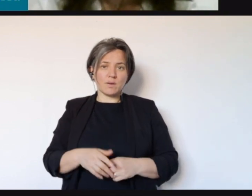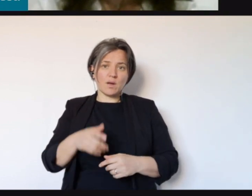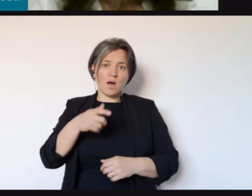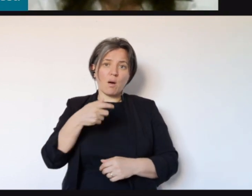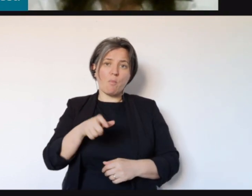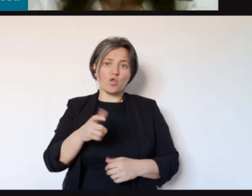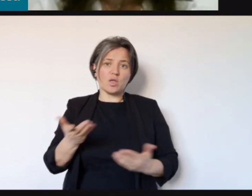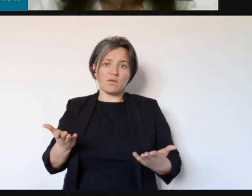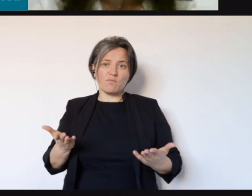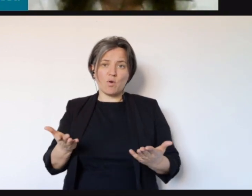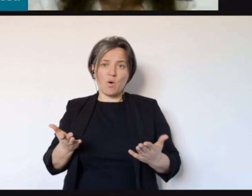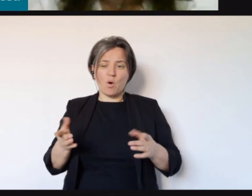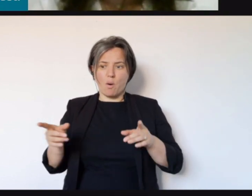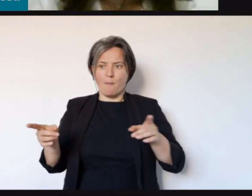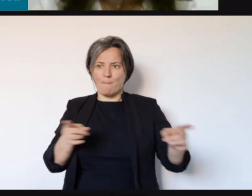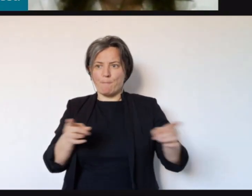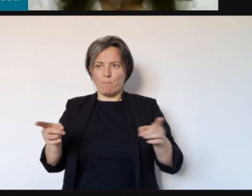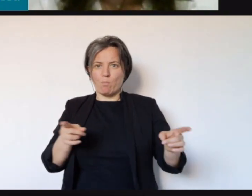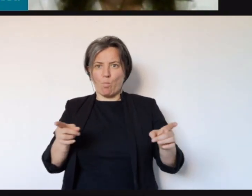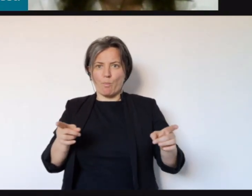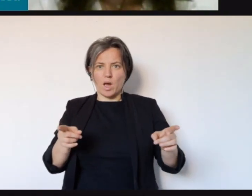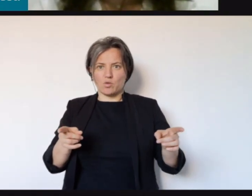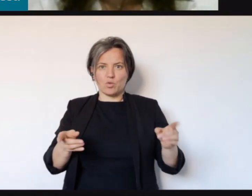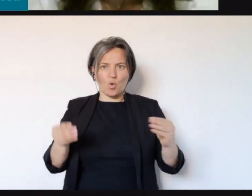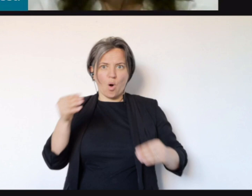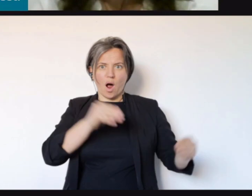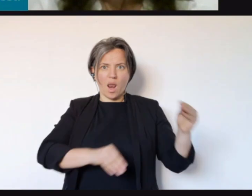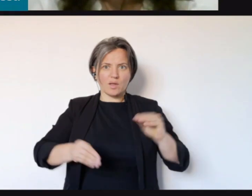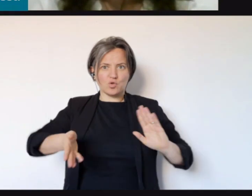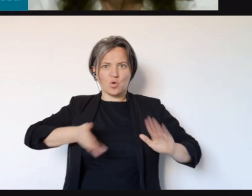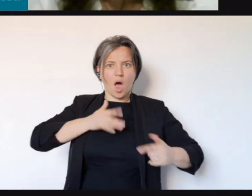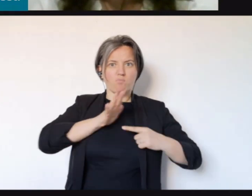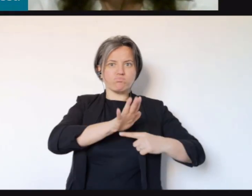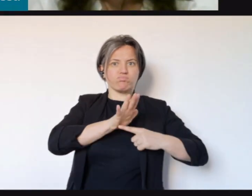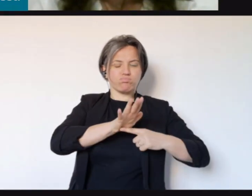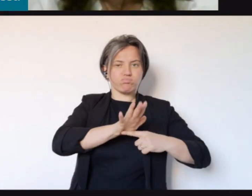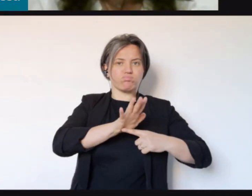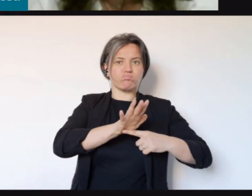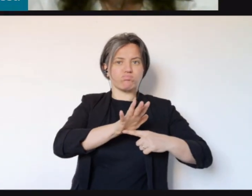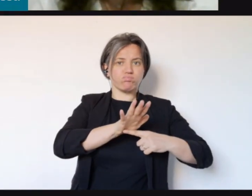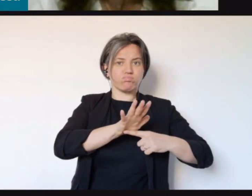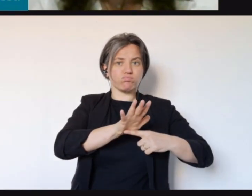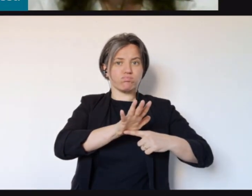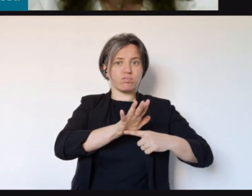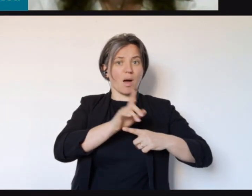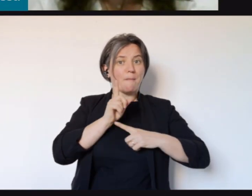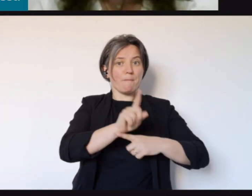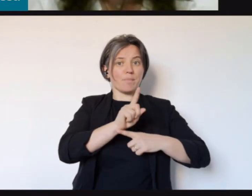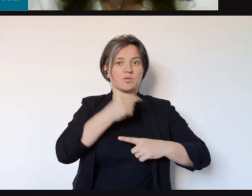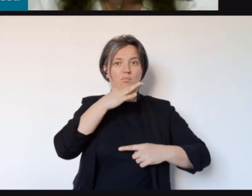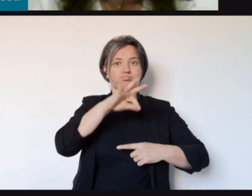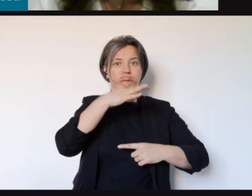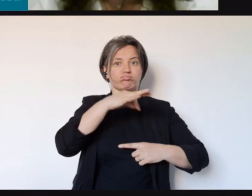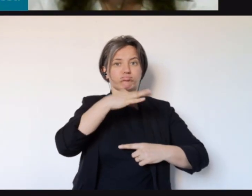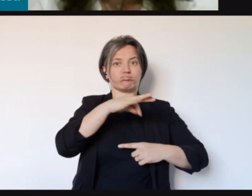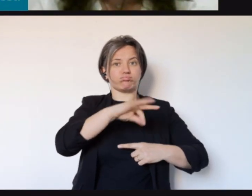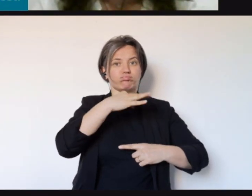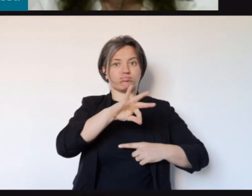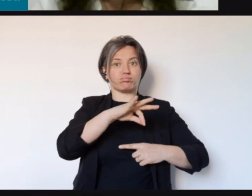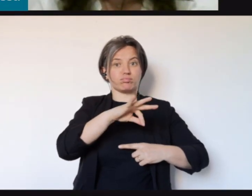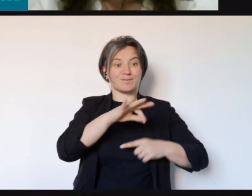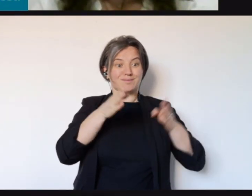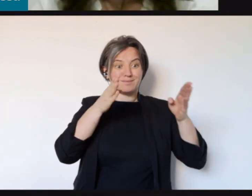Perché ci sono dei momenti, c'è cioè il momento della campagna elettorale, e quello è giusto che si faccia così, ma poi